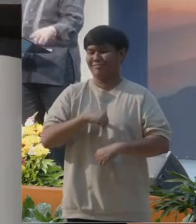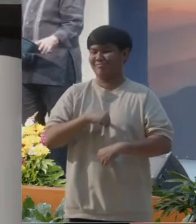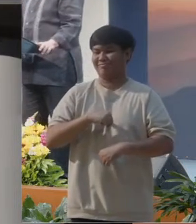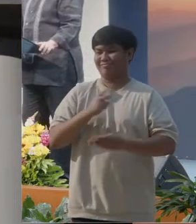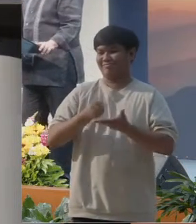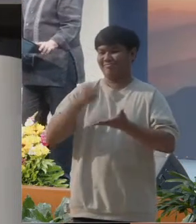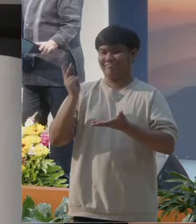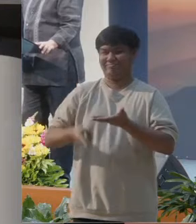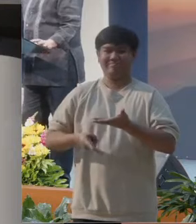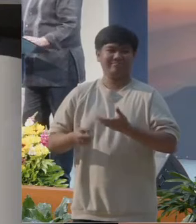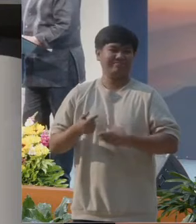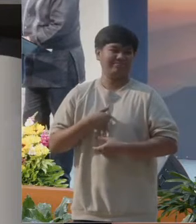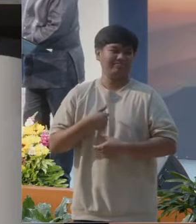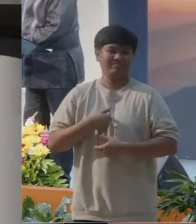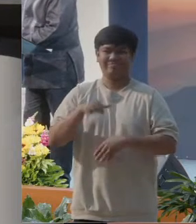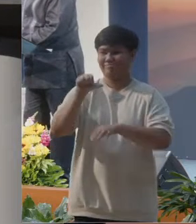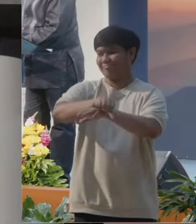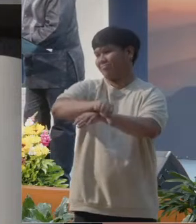ating pagbagsak.